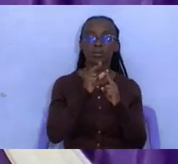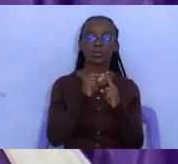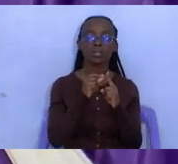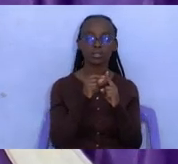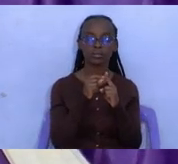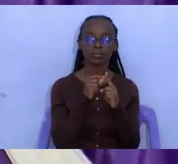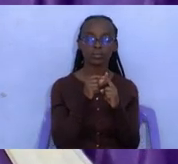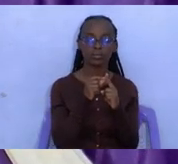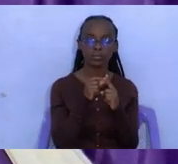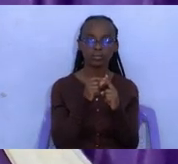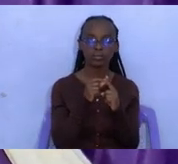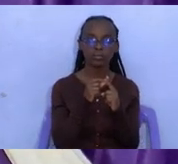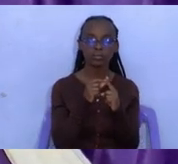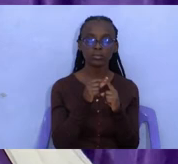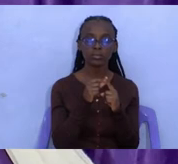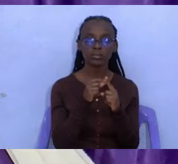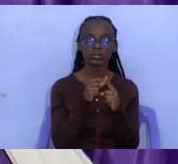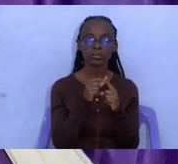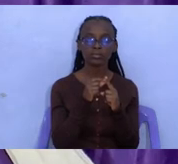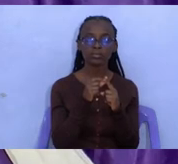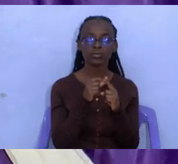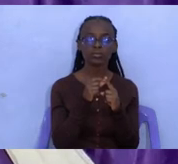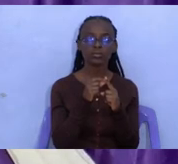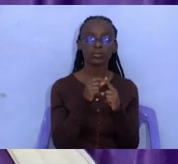abariki neno lake. Amen.